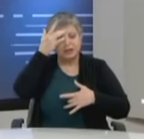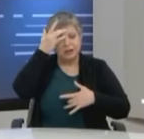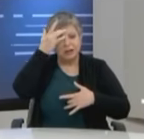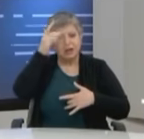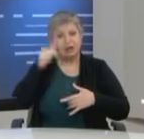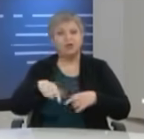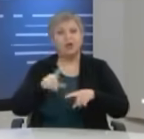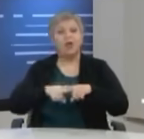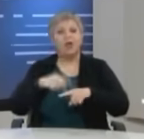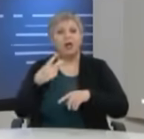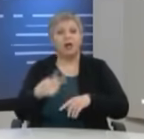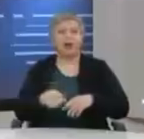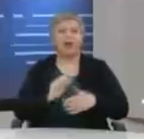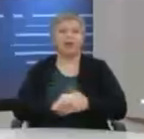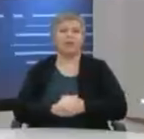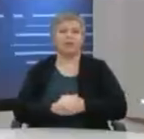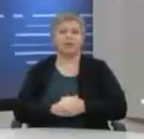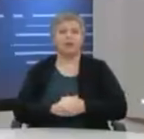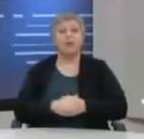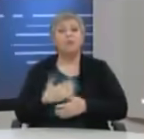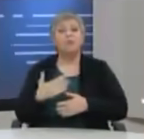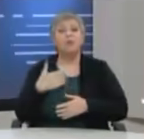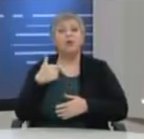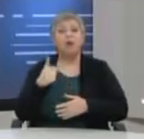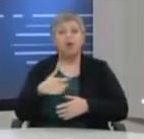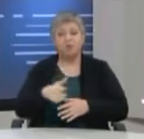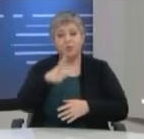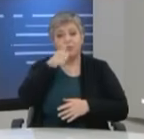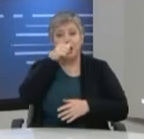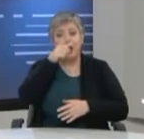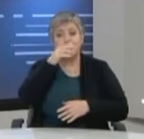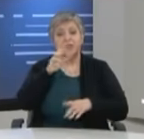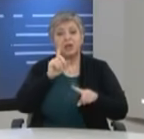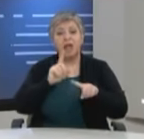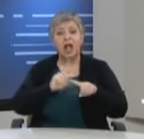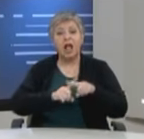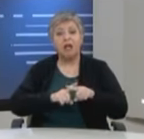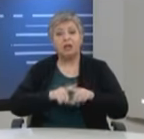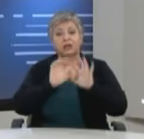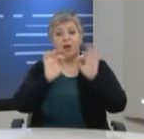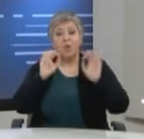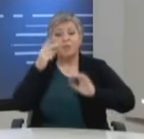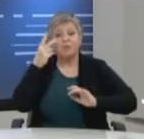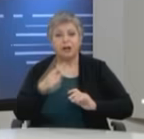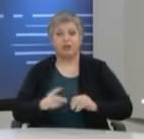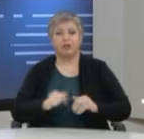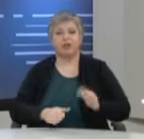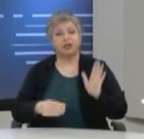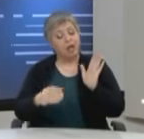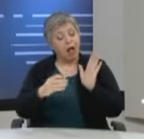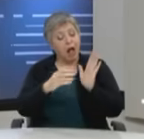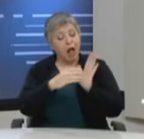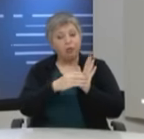Ζουν εκεί περήφανα, περήφανοι Έλληνες Μακεδόνες. Ούτε μία φορά η συμφωνία σας